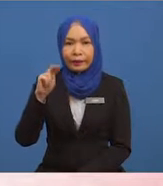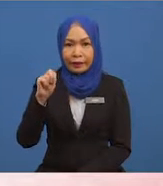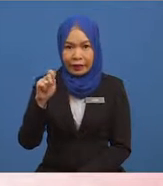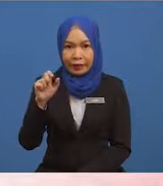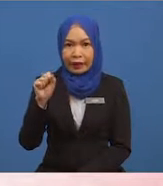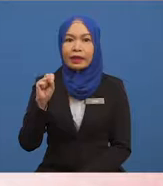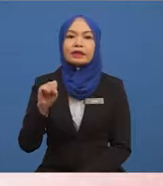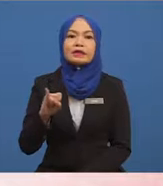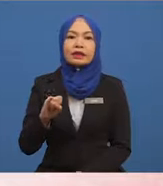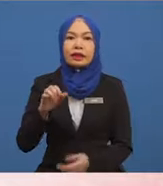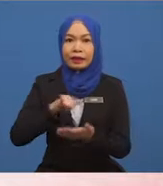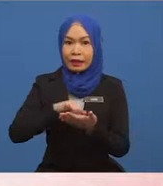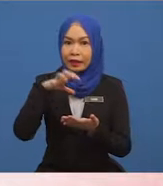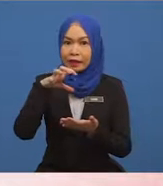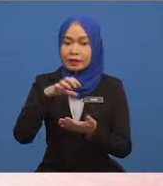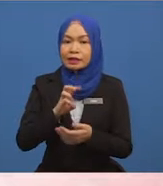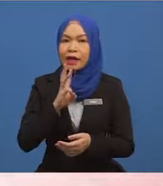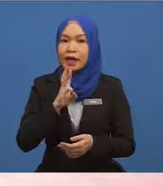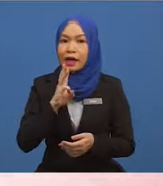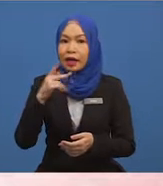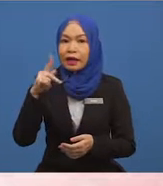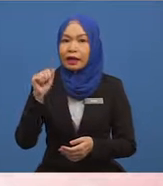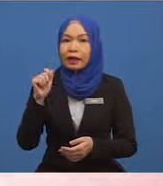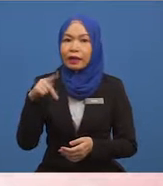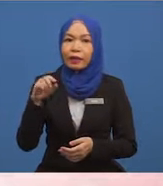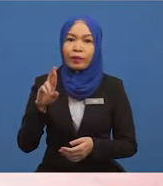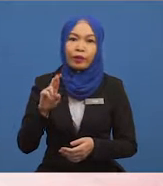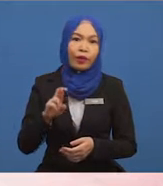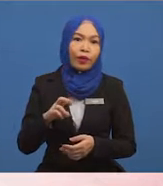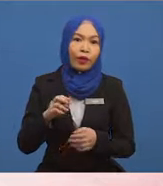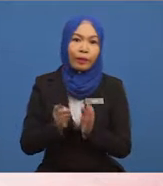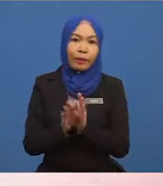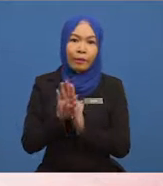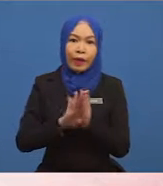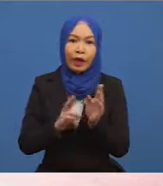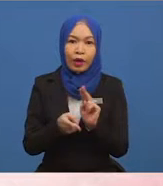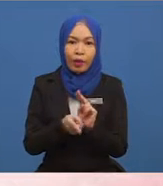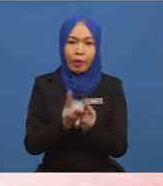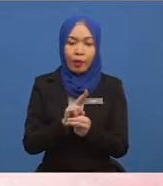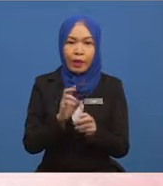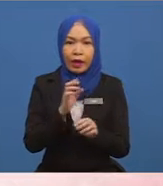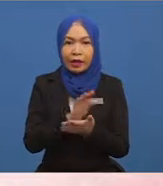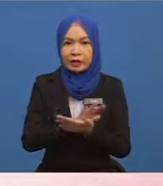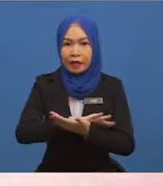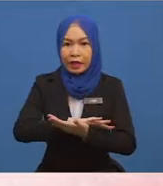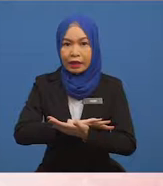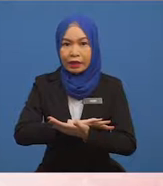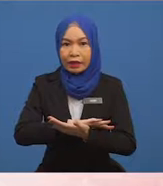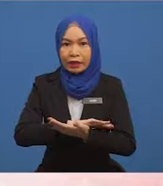pula berubah menjadi keruh kerana karbon dioksida telah dibebaskan.